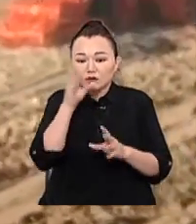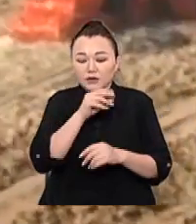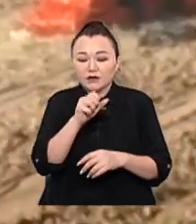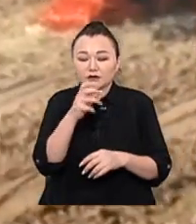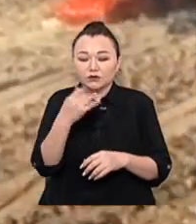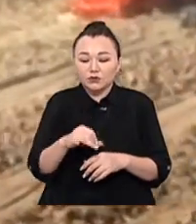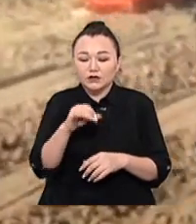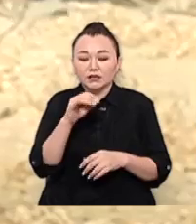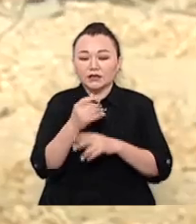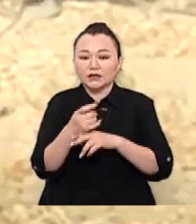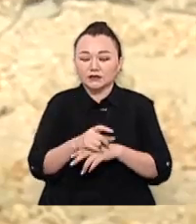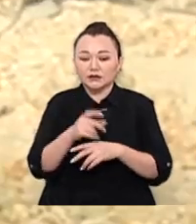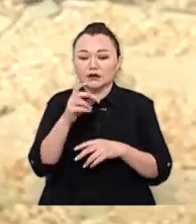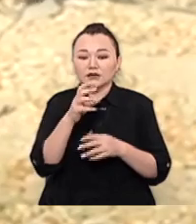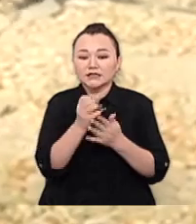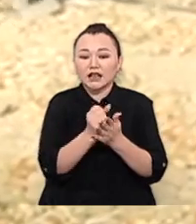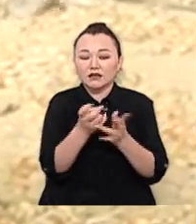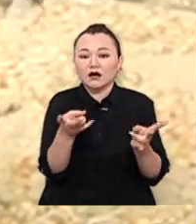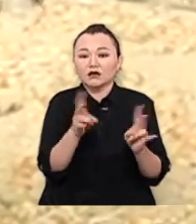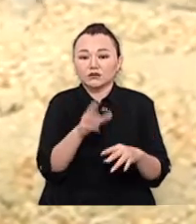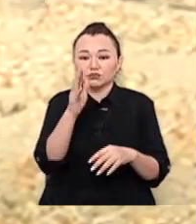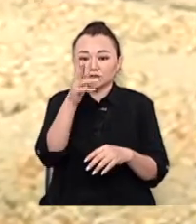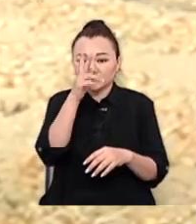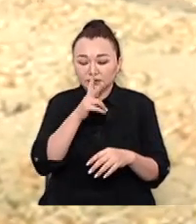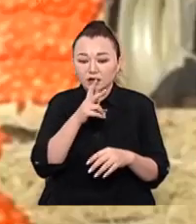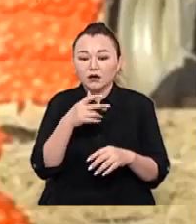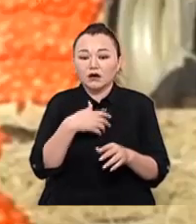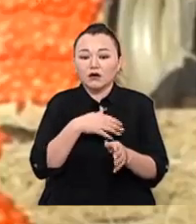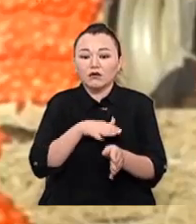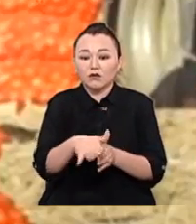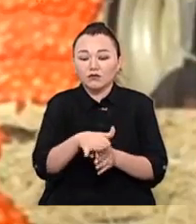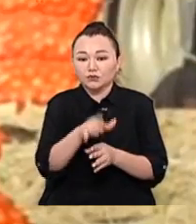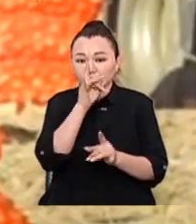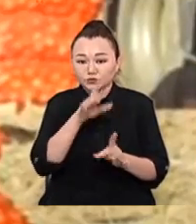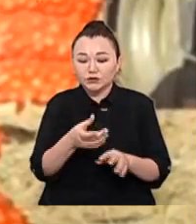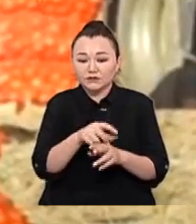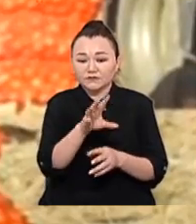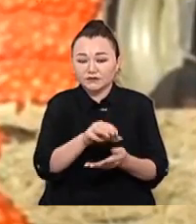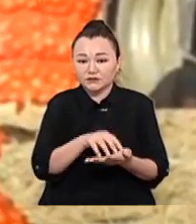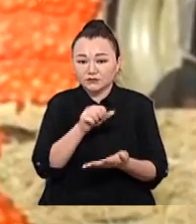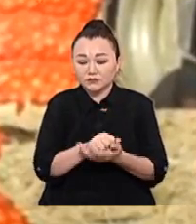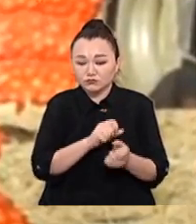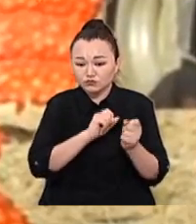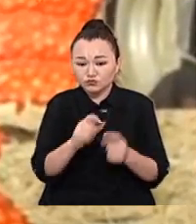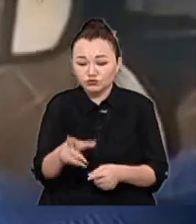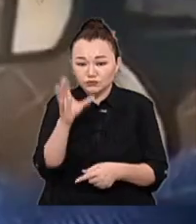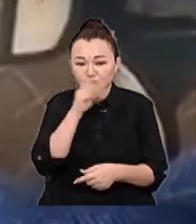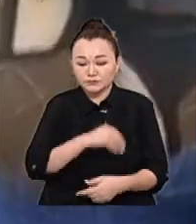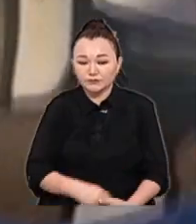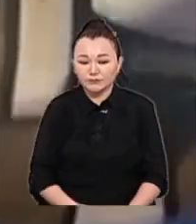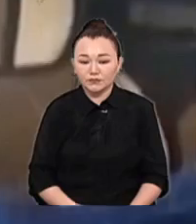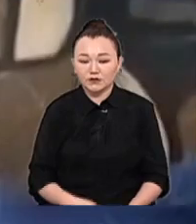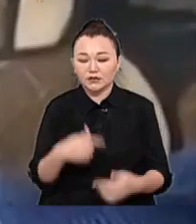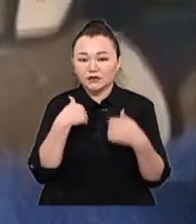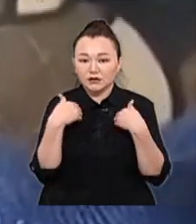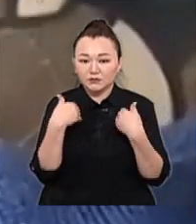Анатолий Кан, оның айтуынша қоймада қалған өнімді алдағы 3 айдың ішінде іске жаратпасақ, бәрі бүлініп қоқысқа тастауымызға тура келеді дейді. Я